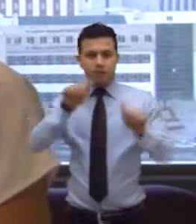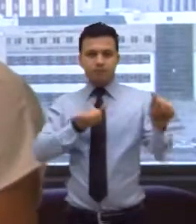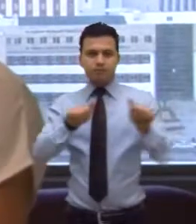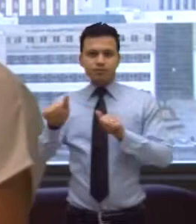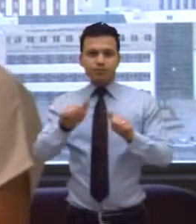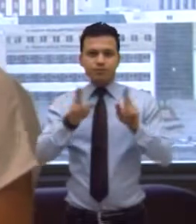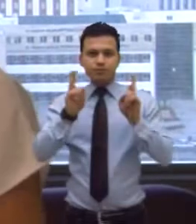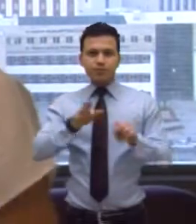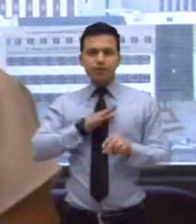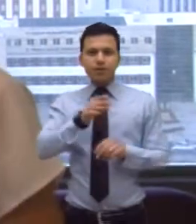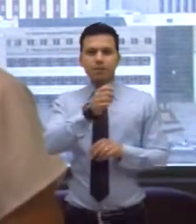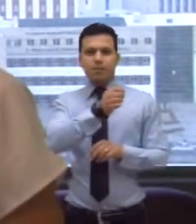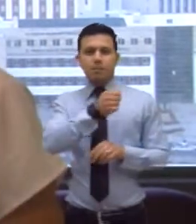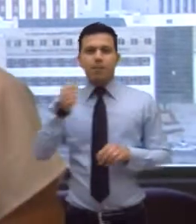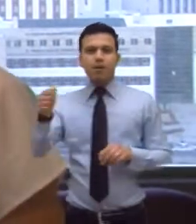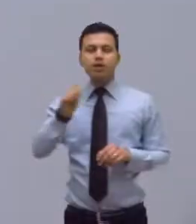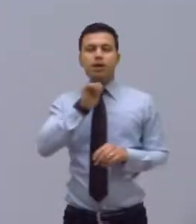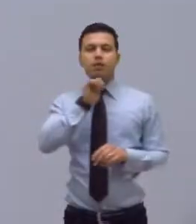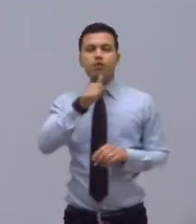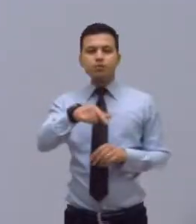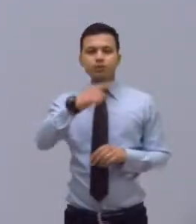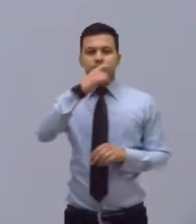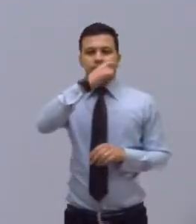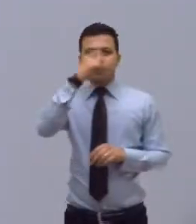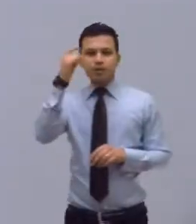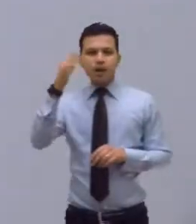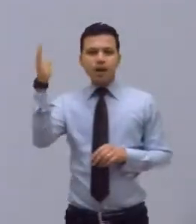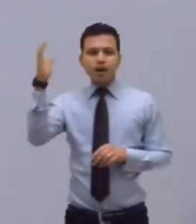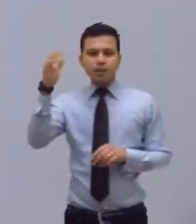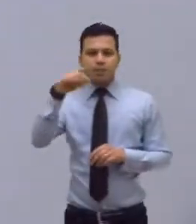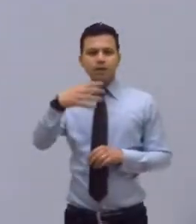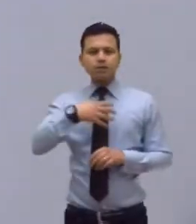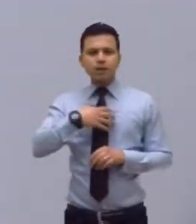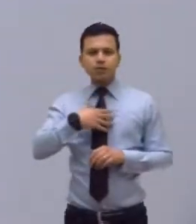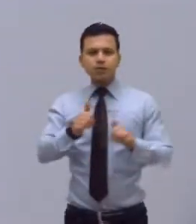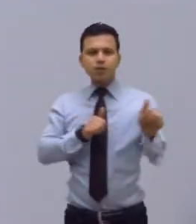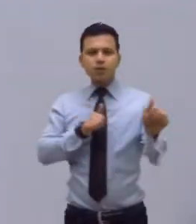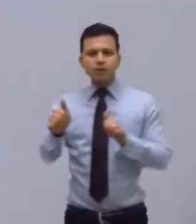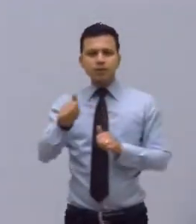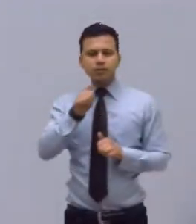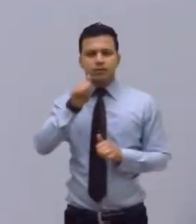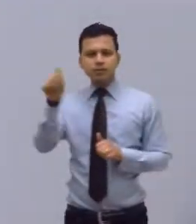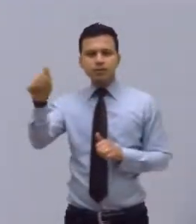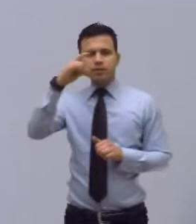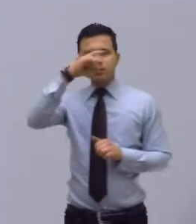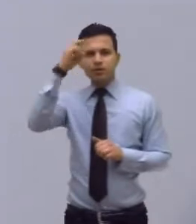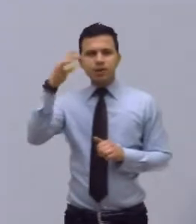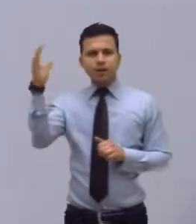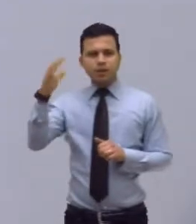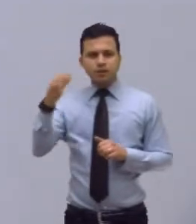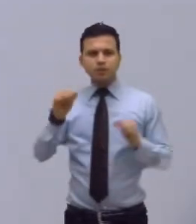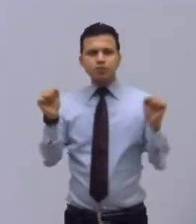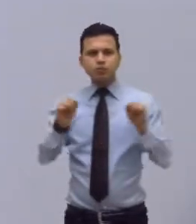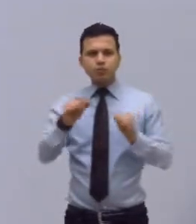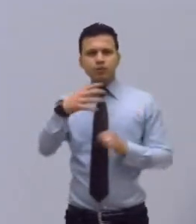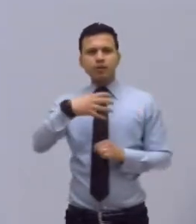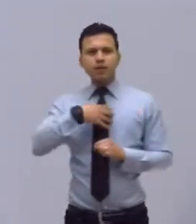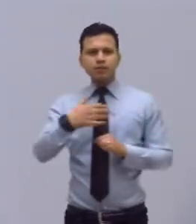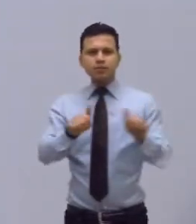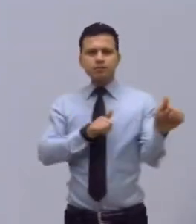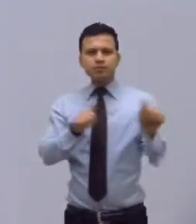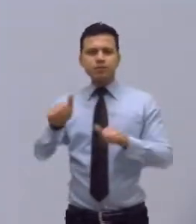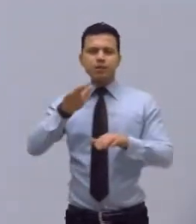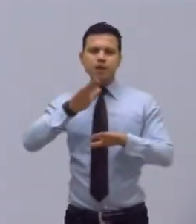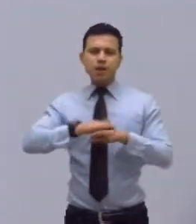bina olup pencere bulunmamaktadır. Odanızın sıcaklığını istediğiniz gibi ayarlayabilmek için oda termostatınızı